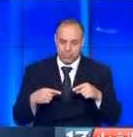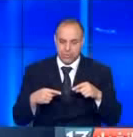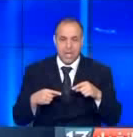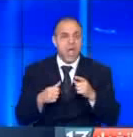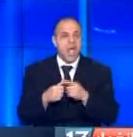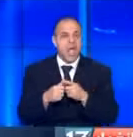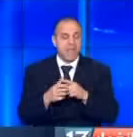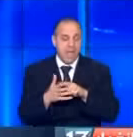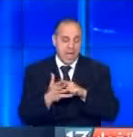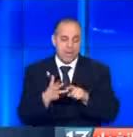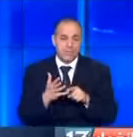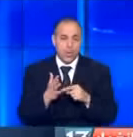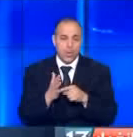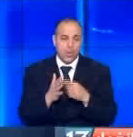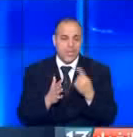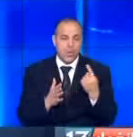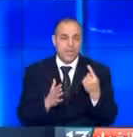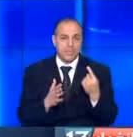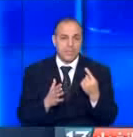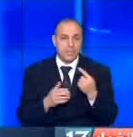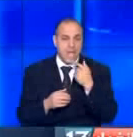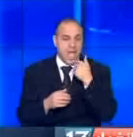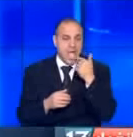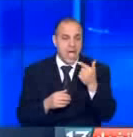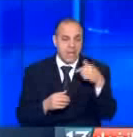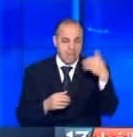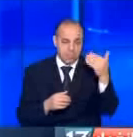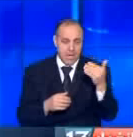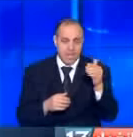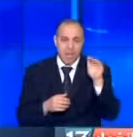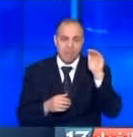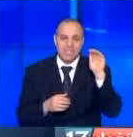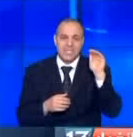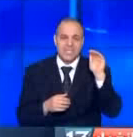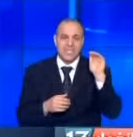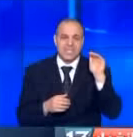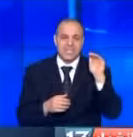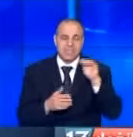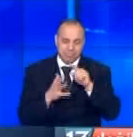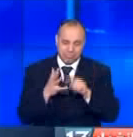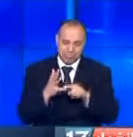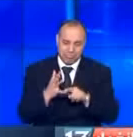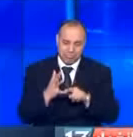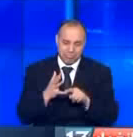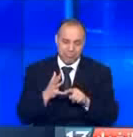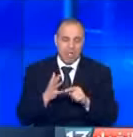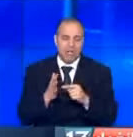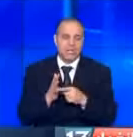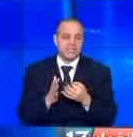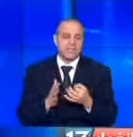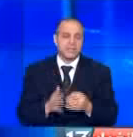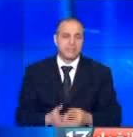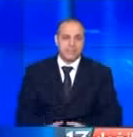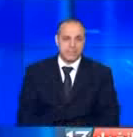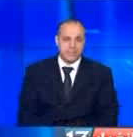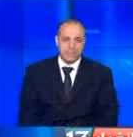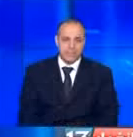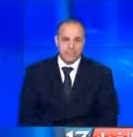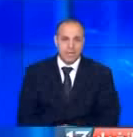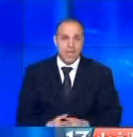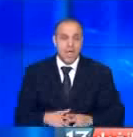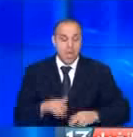أمس على حساب ضيفه باريس سان جيرمان الفرنسي، فيما تأهل بروسيا دورتموند الألماني على حساب بنفيكا